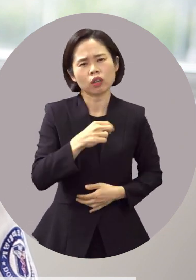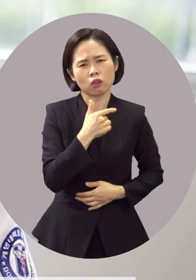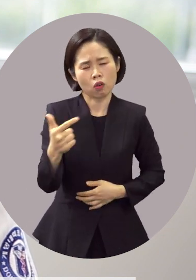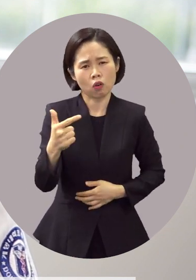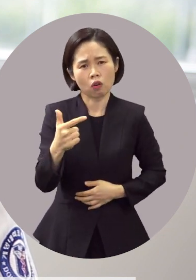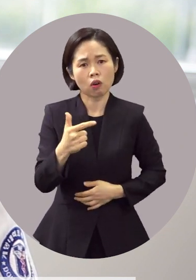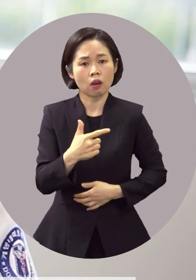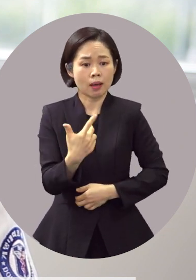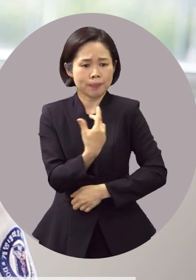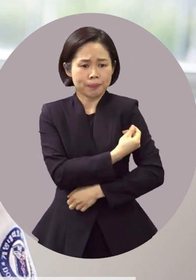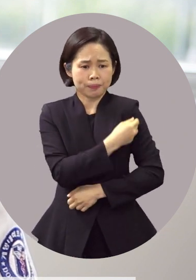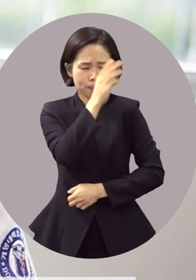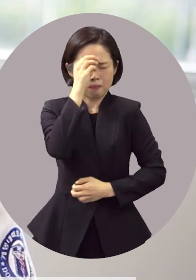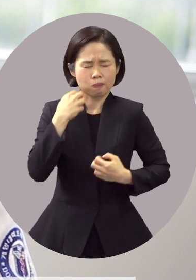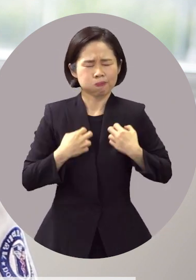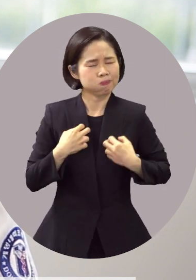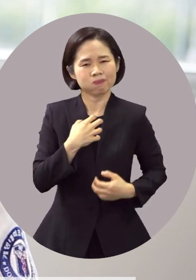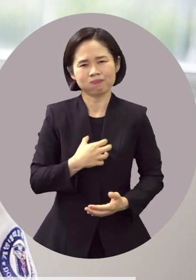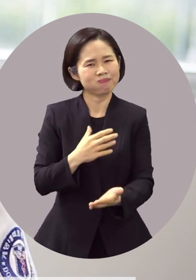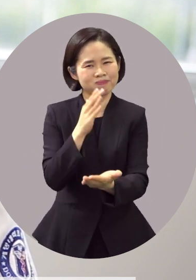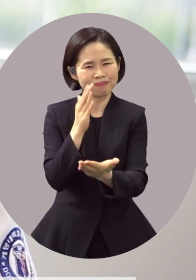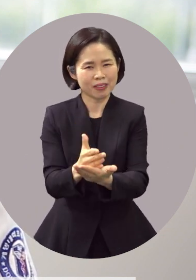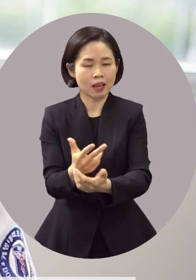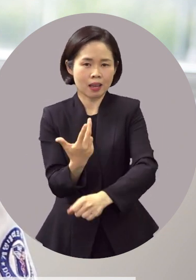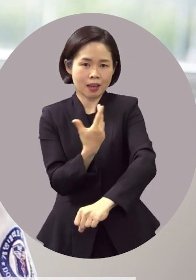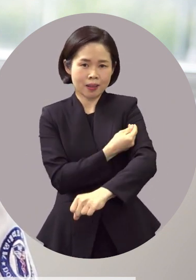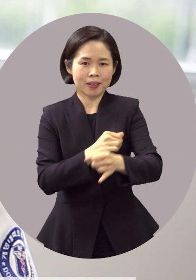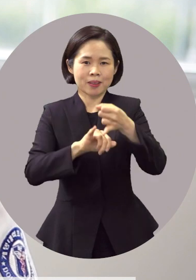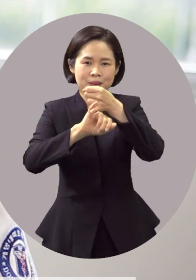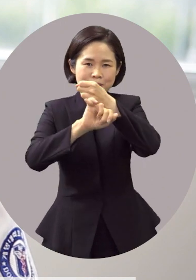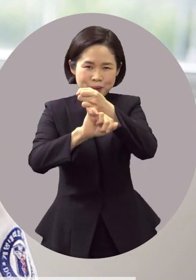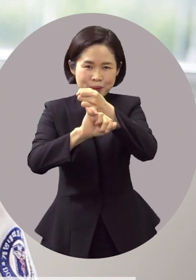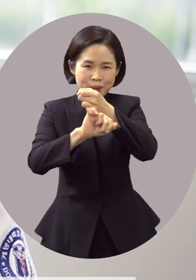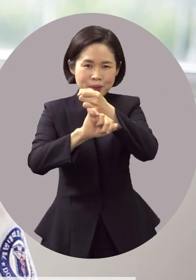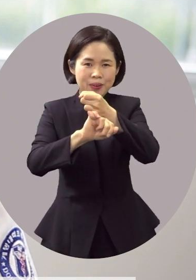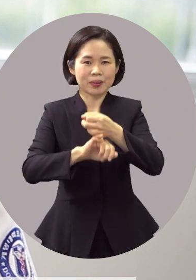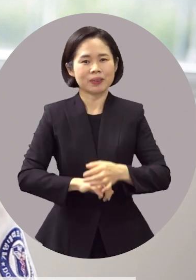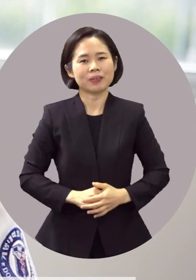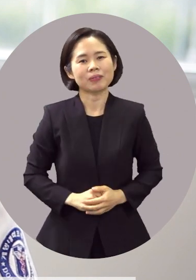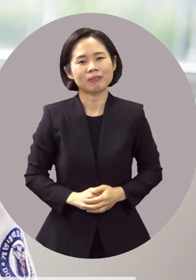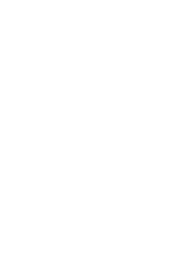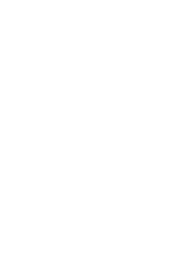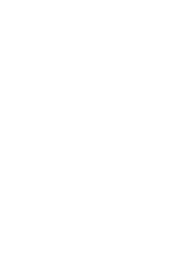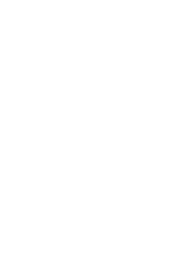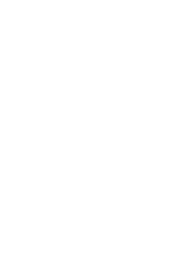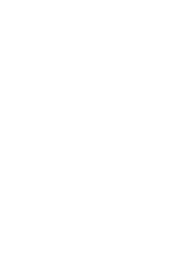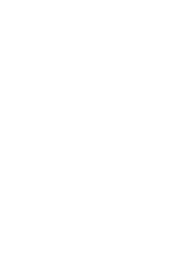부작용보다 이득이 훨씬 더 큽니다. 두려워하지 말고 꼭 맞으십시오.